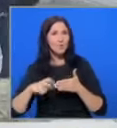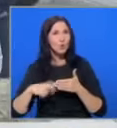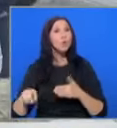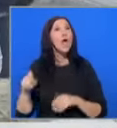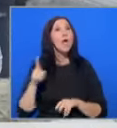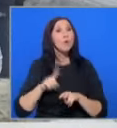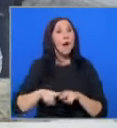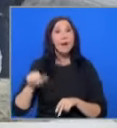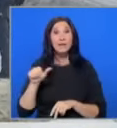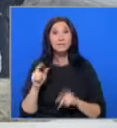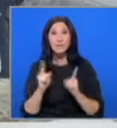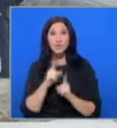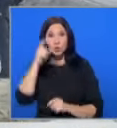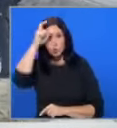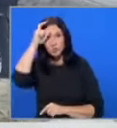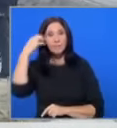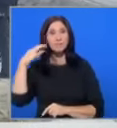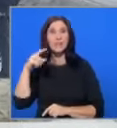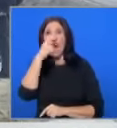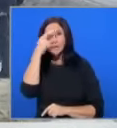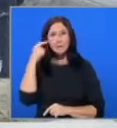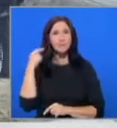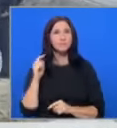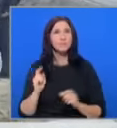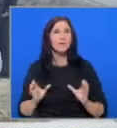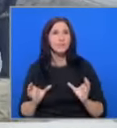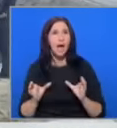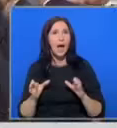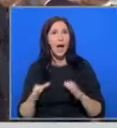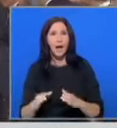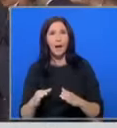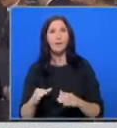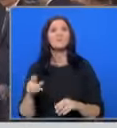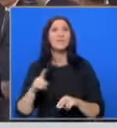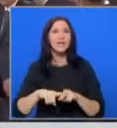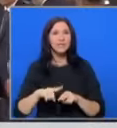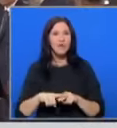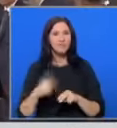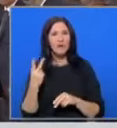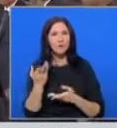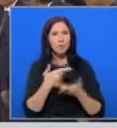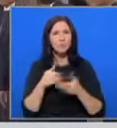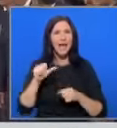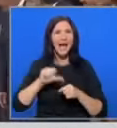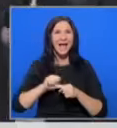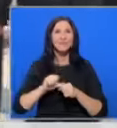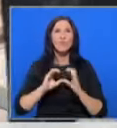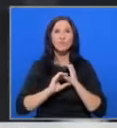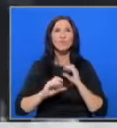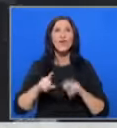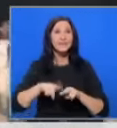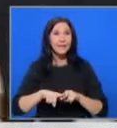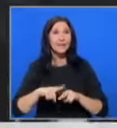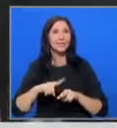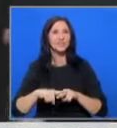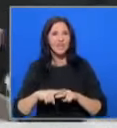Илхам Алиев се срещна с турския президент в азербайджанския анклав на Хичеван. Двамата обсъдиха газопровода Игдир на Хичеван, а